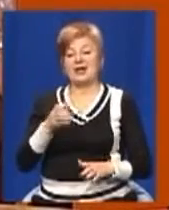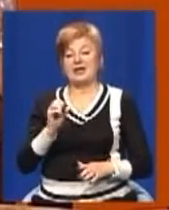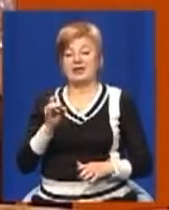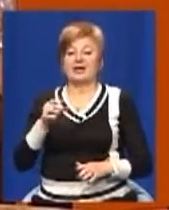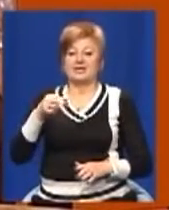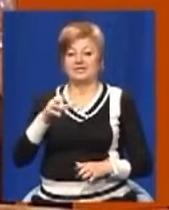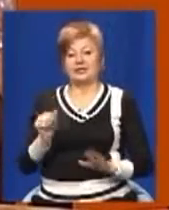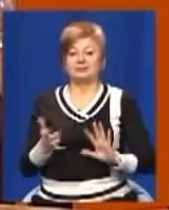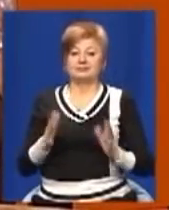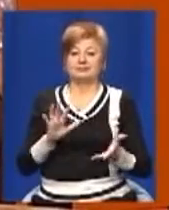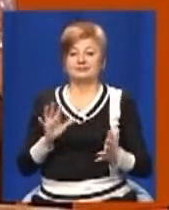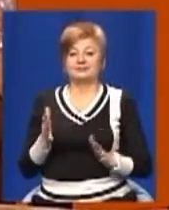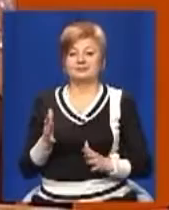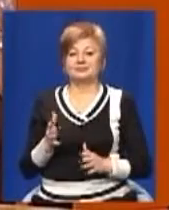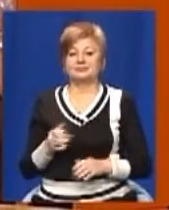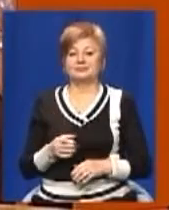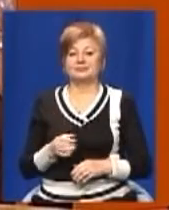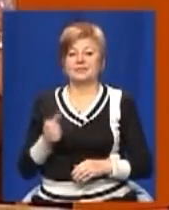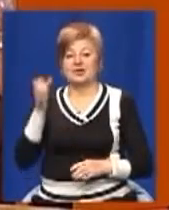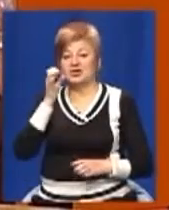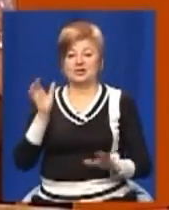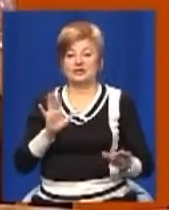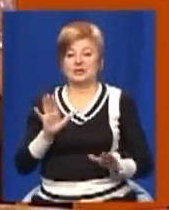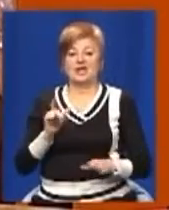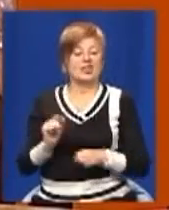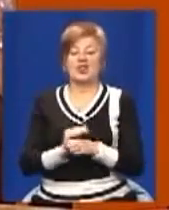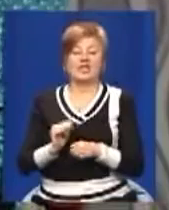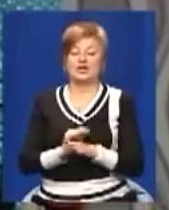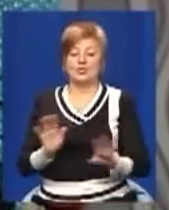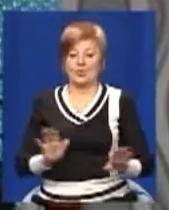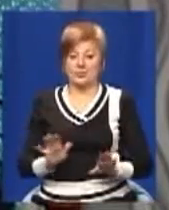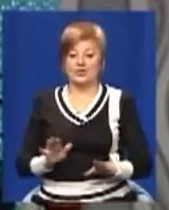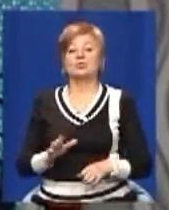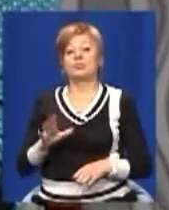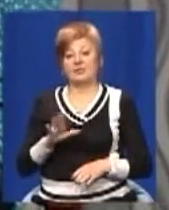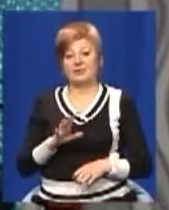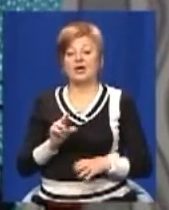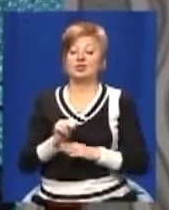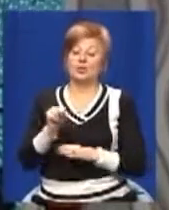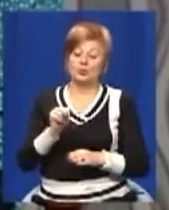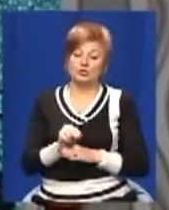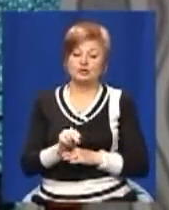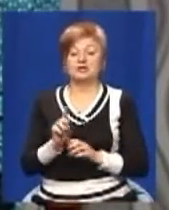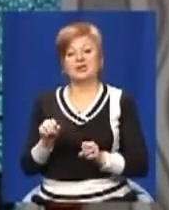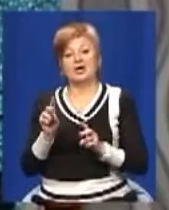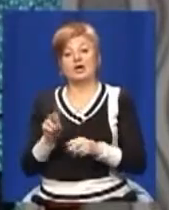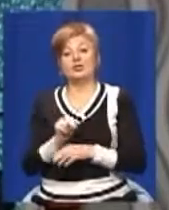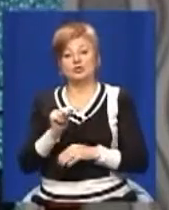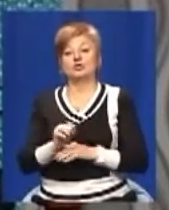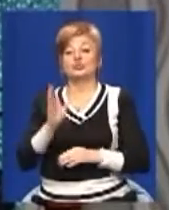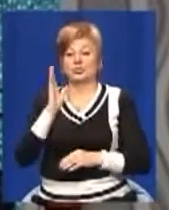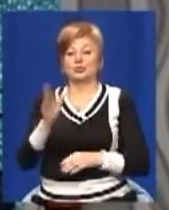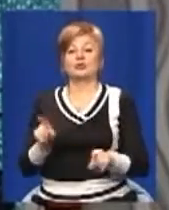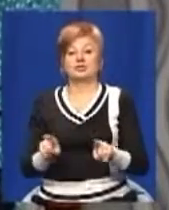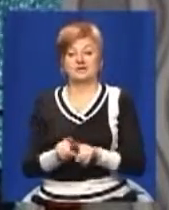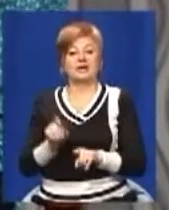вона дуже бігає, ну і вона не така добра. Ну, буває. Як навчиш собаку, чому і навчиш, тому вона